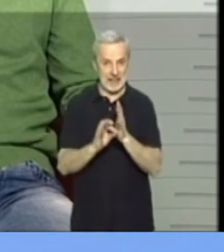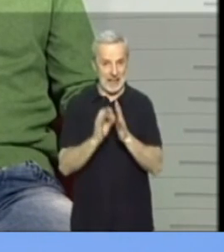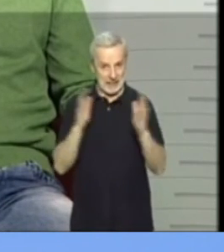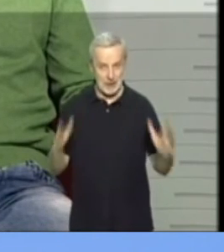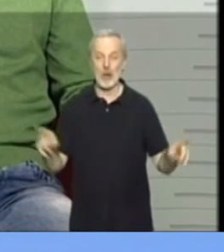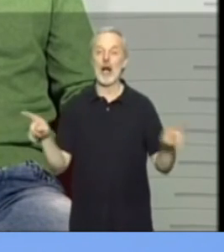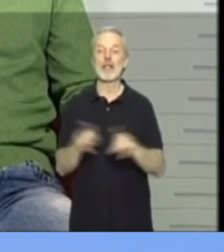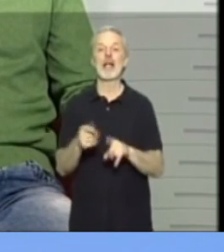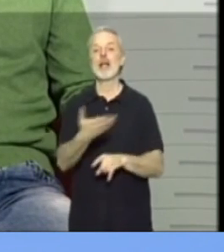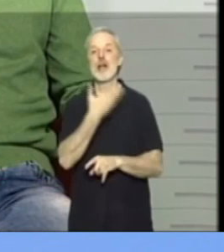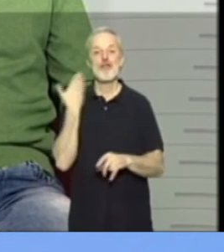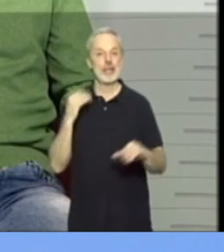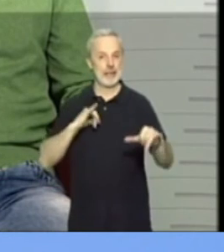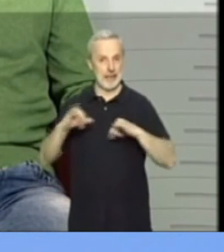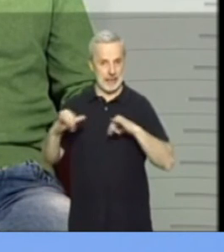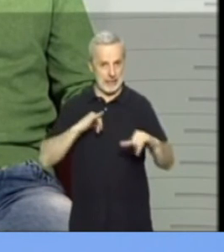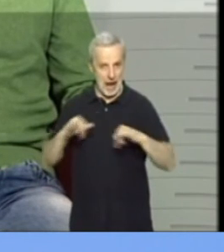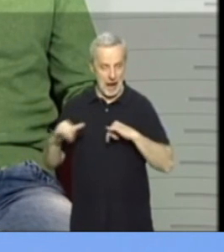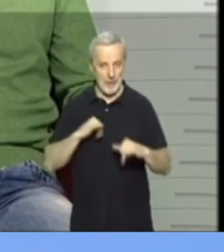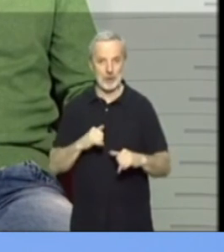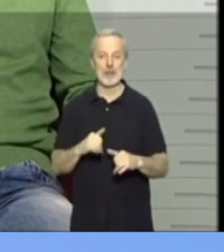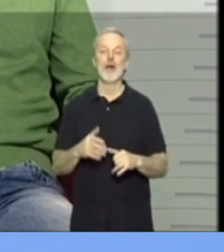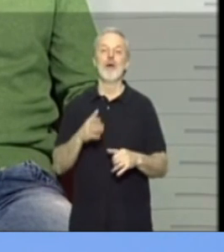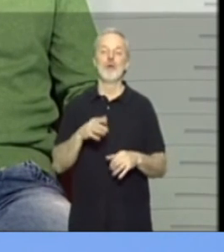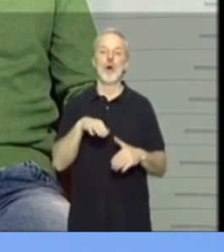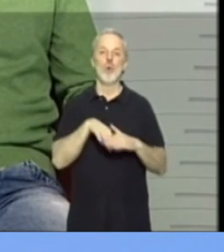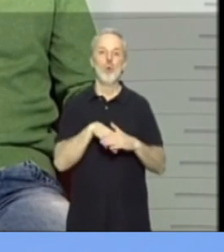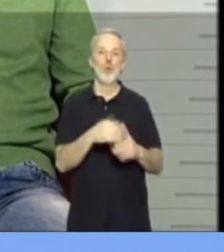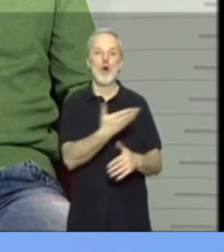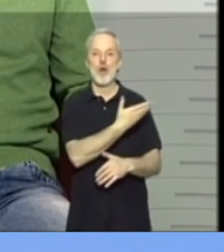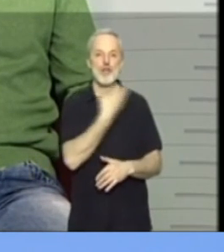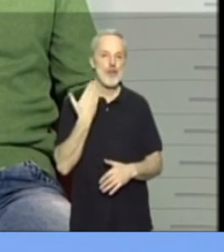to i na tu domácí část, protože to bude stát za to. Já si myslím, že třeba ta druhá etapa,